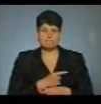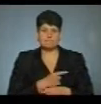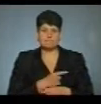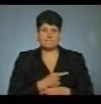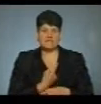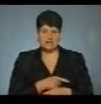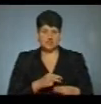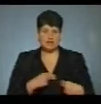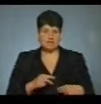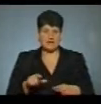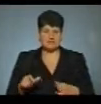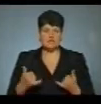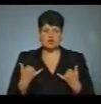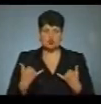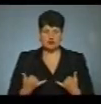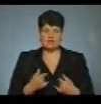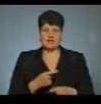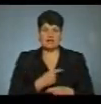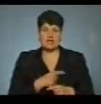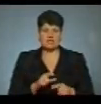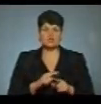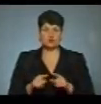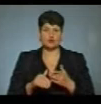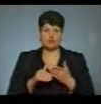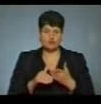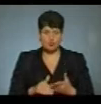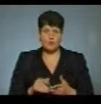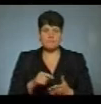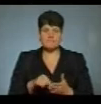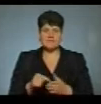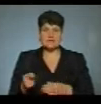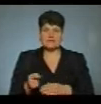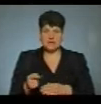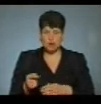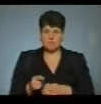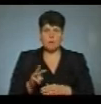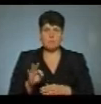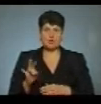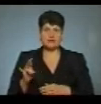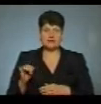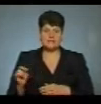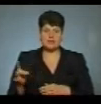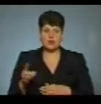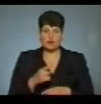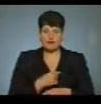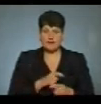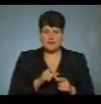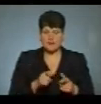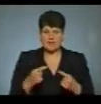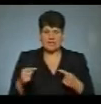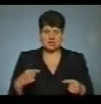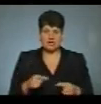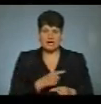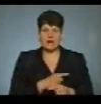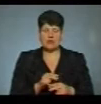працівники сьогодні лікарні швидкої допомоги міста Тернополя, Монастирської районної лікарні і інших